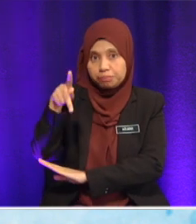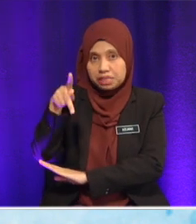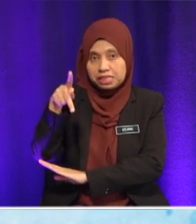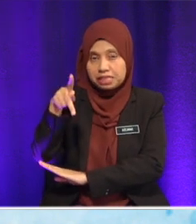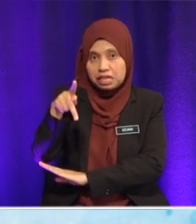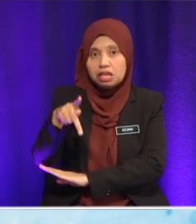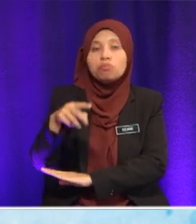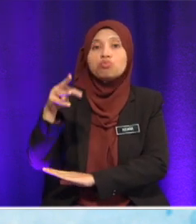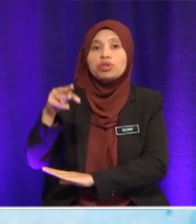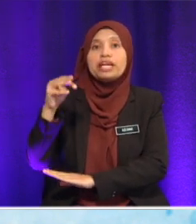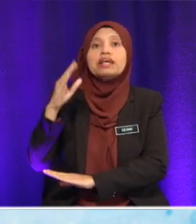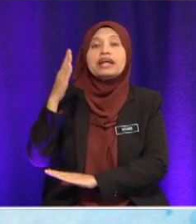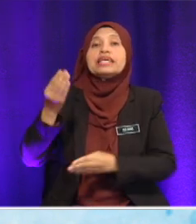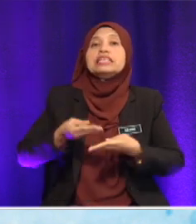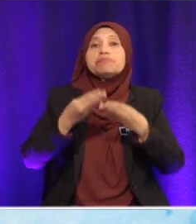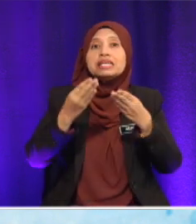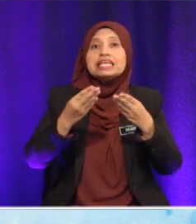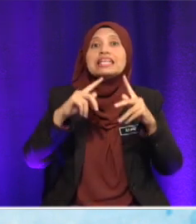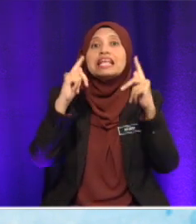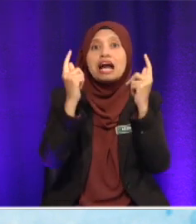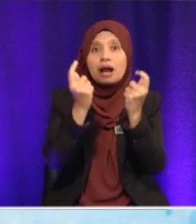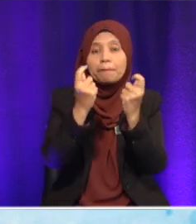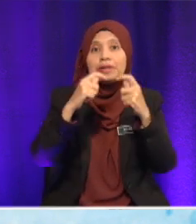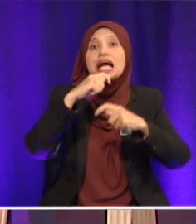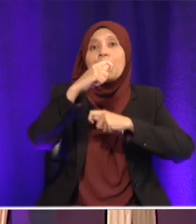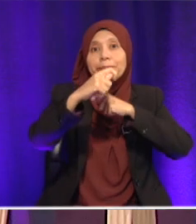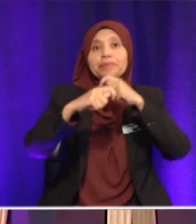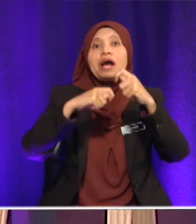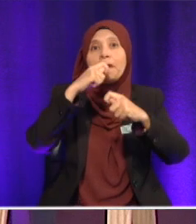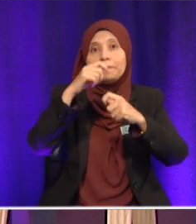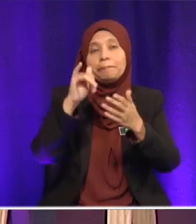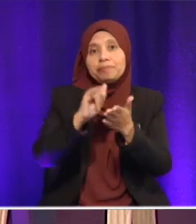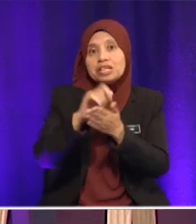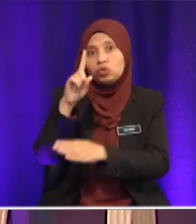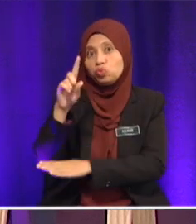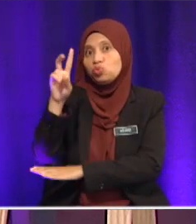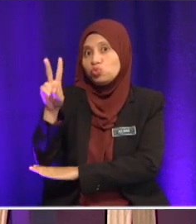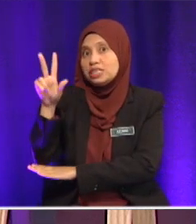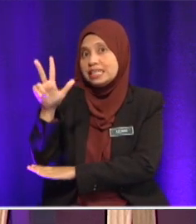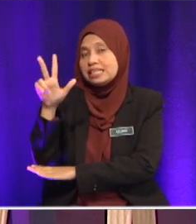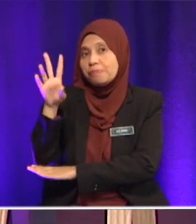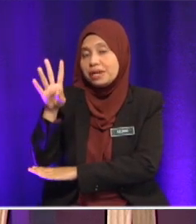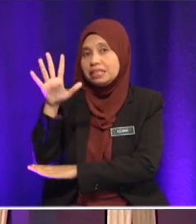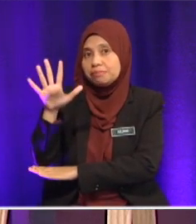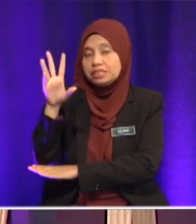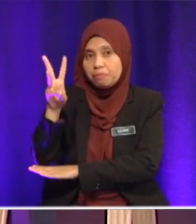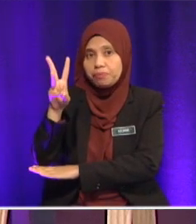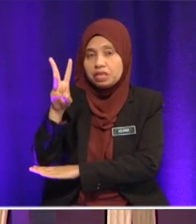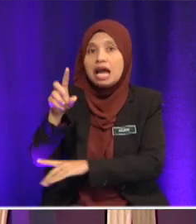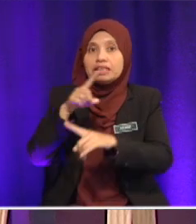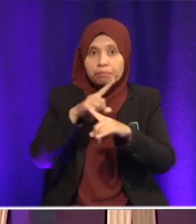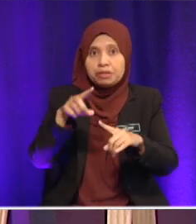tetapi kita keningngat murid kita berbagai kebolehan jadi kita telah